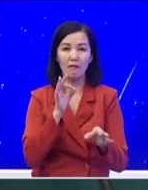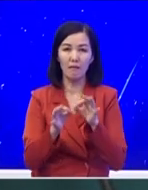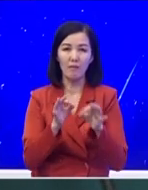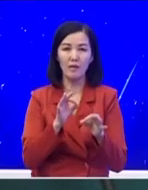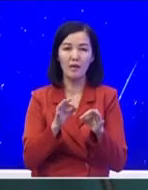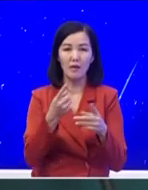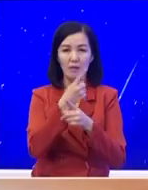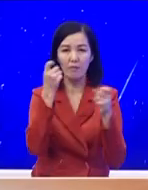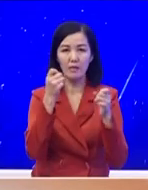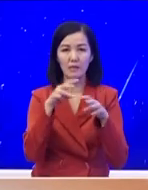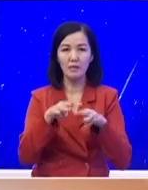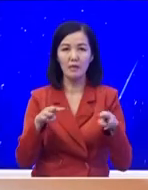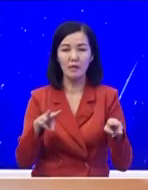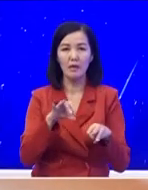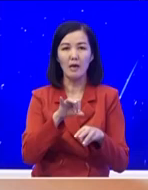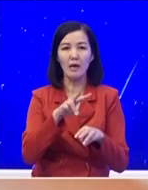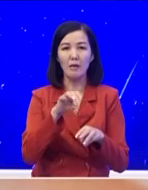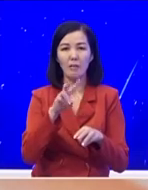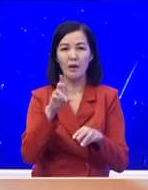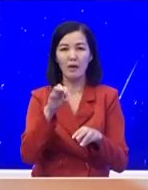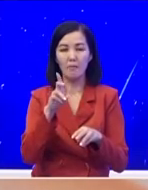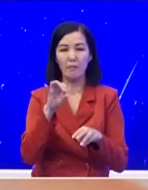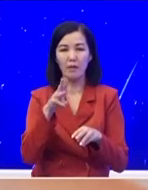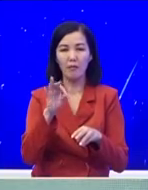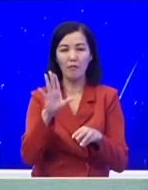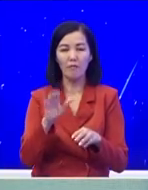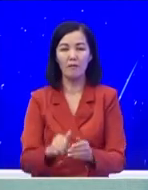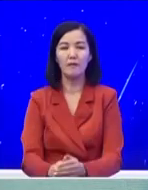министр образования Казахстана Аскат Аймагамбетов.